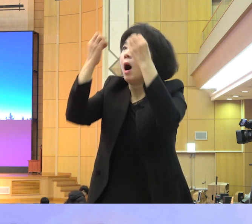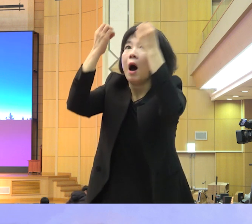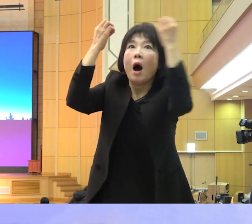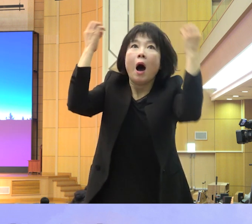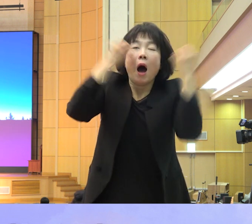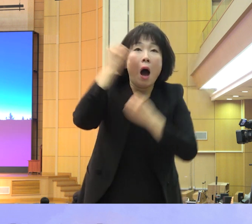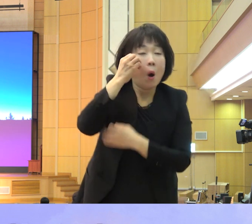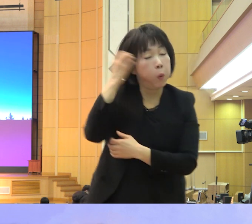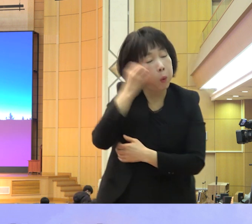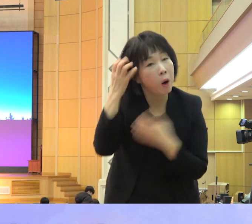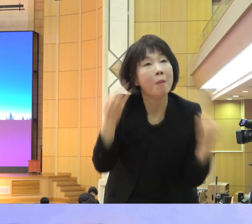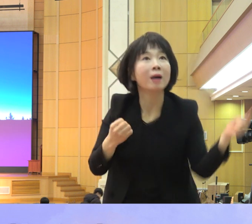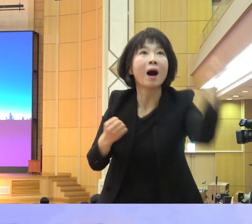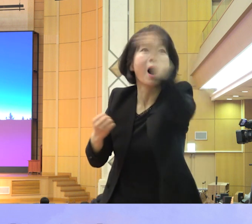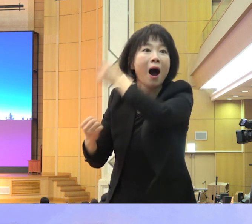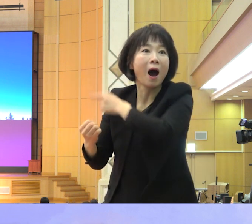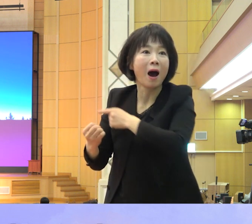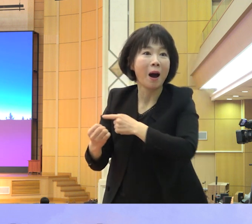믿었건만